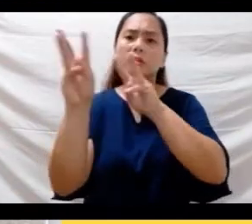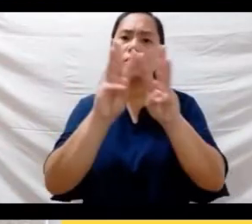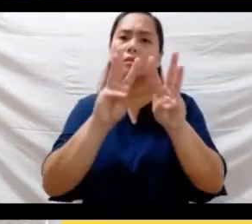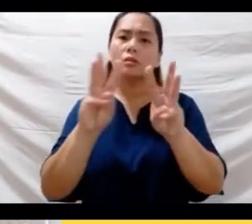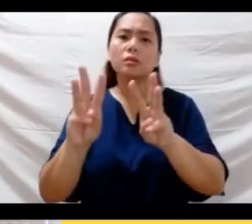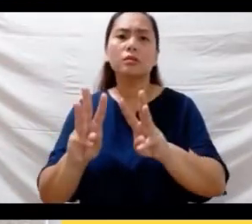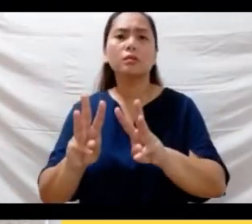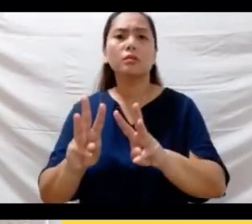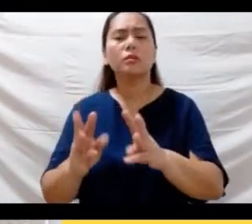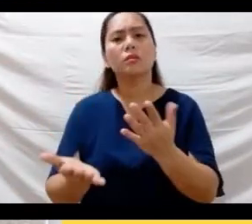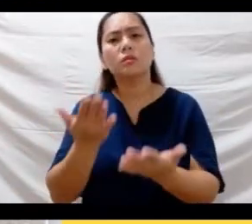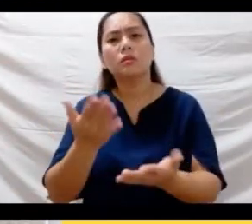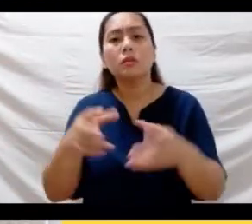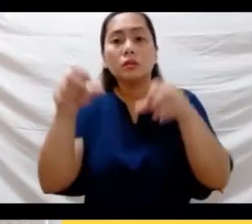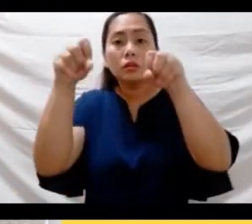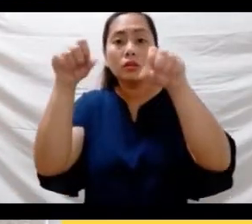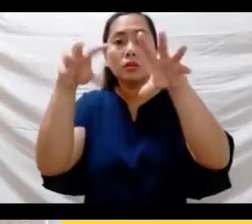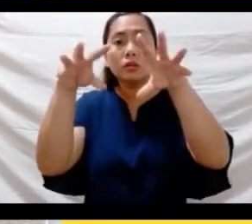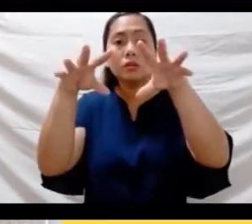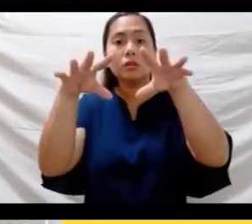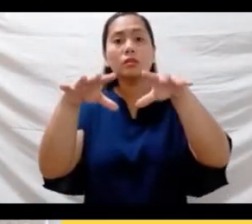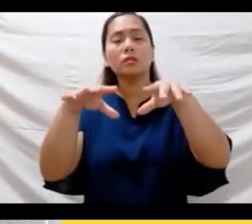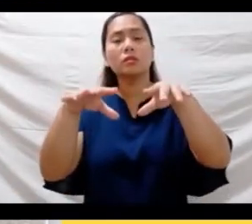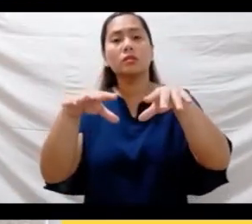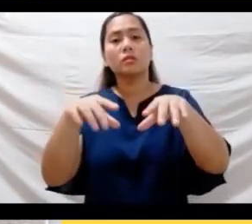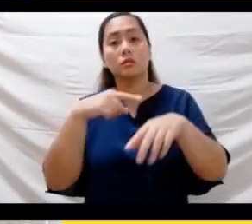Ate. Sambit ni Dino.